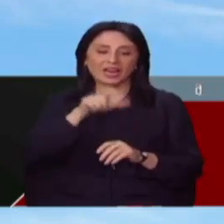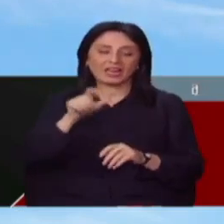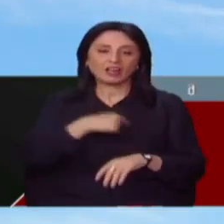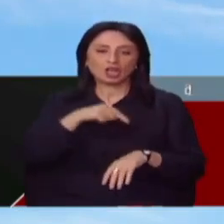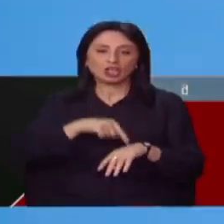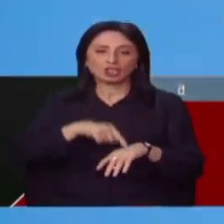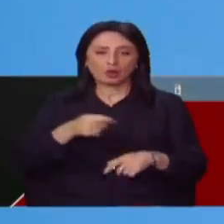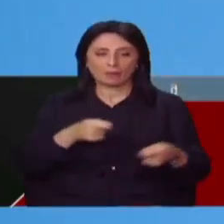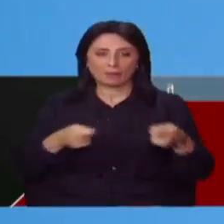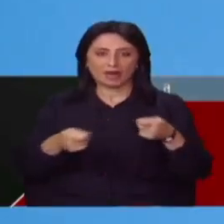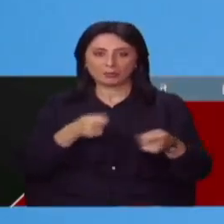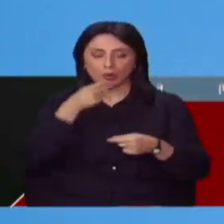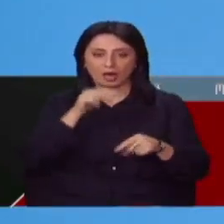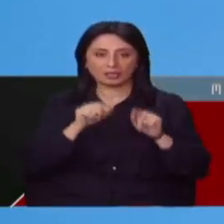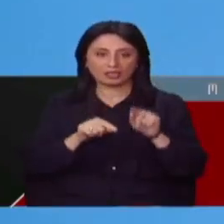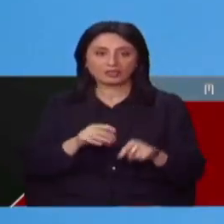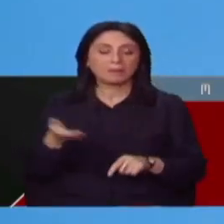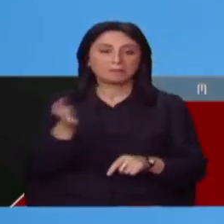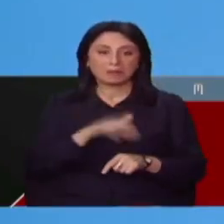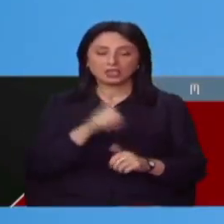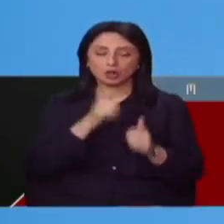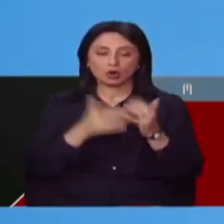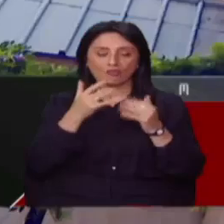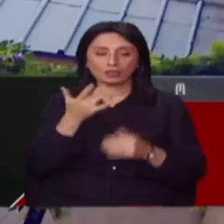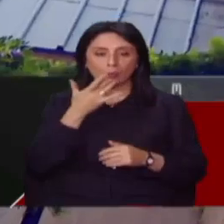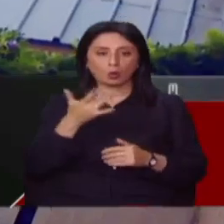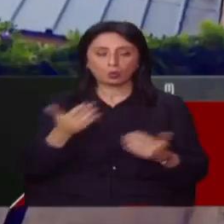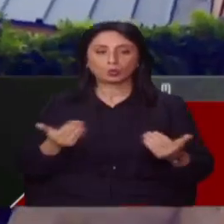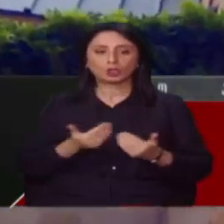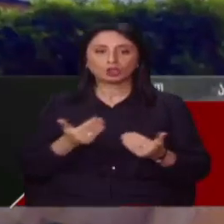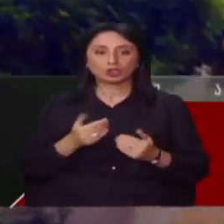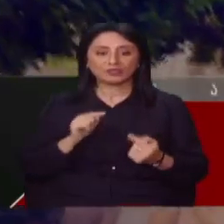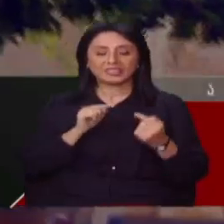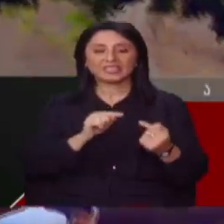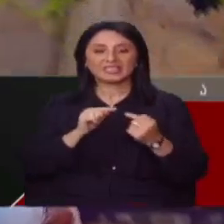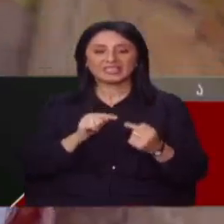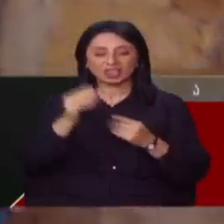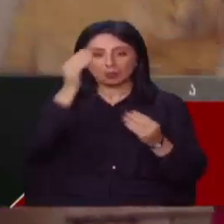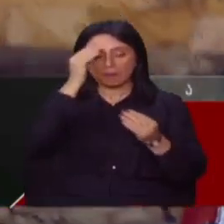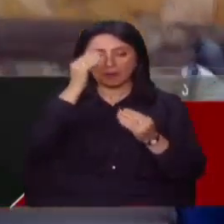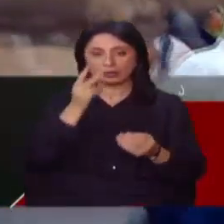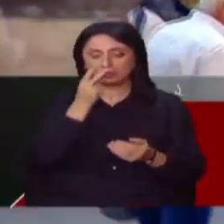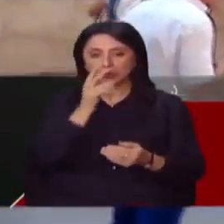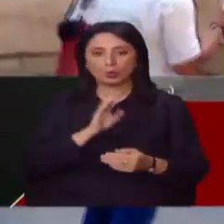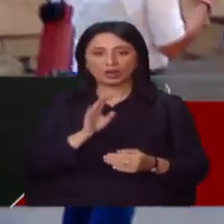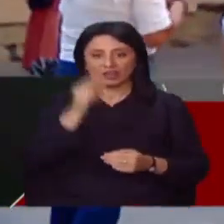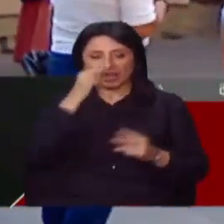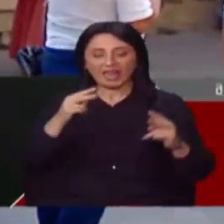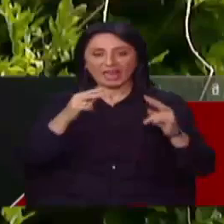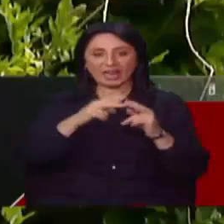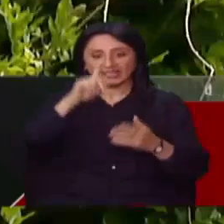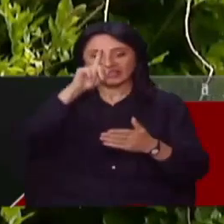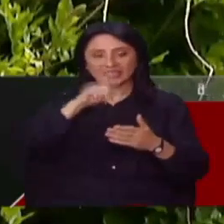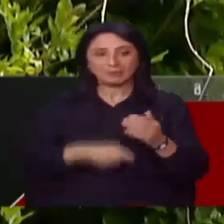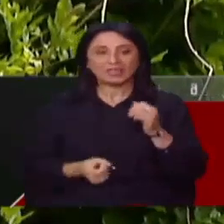გრძნობებზე მანიპულირებაში ადანაშაულებენ. და მაინც, ყოველდღიურ პოლიტიკურ ცხოვრებაში საწინააღმდეგო პოზიციების მიუხედავად, ეკლესია და